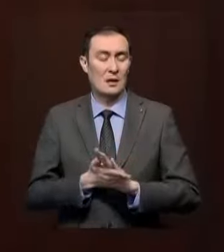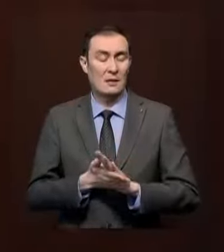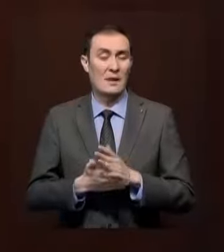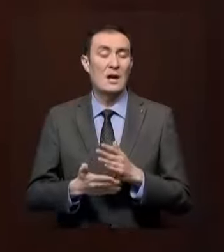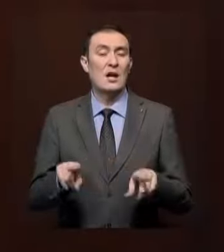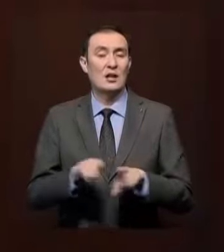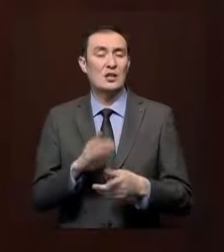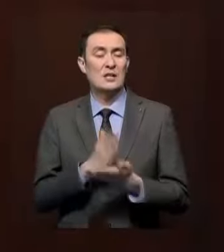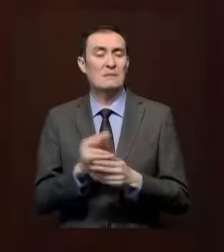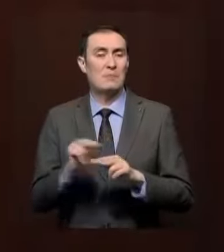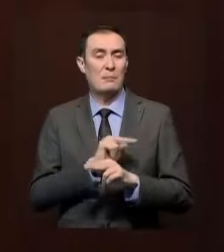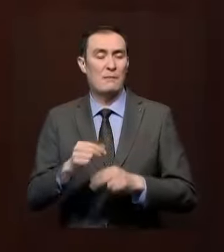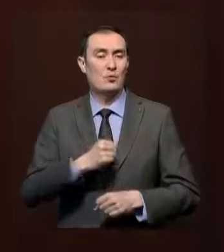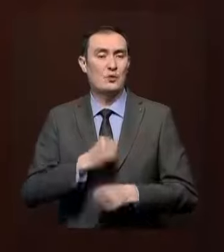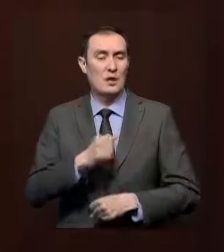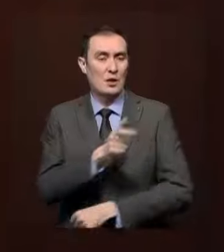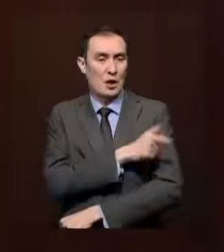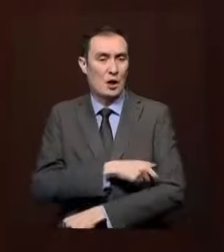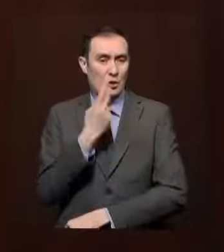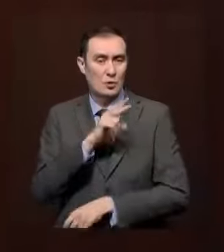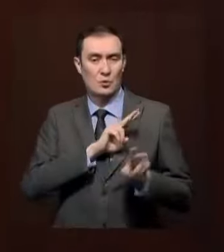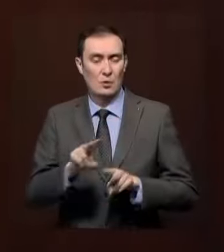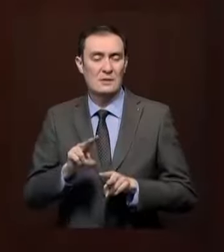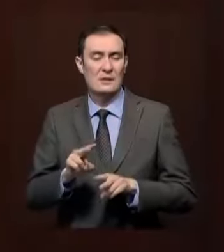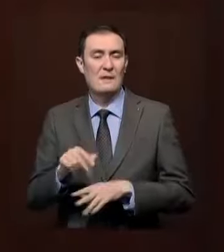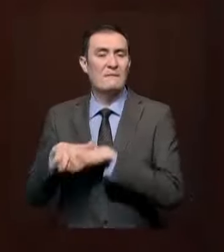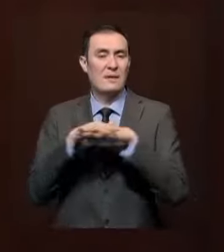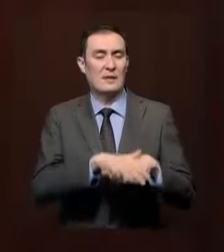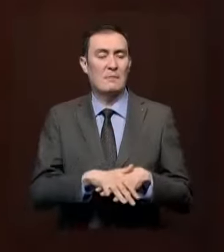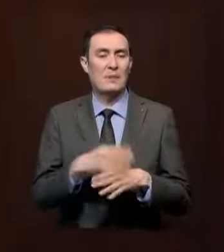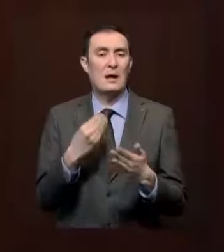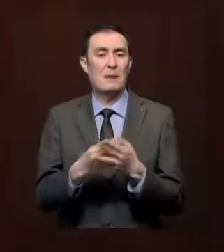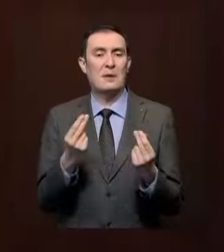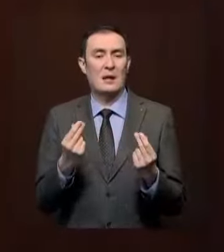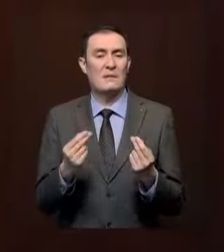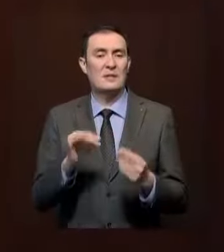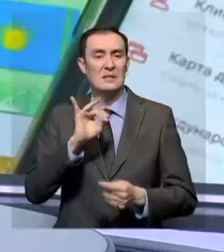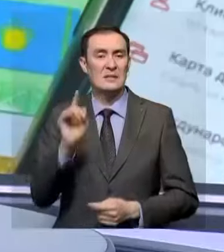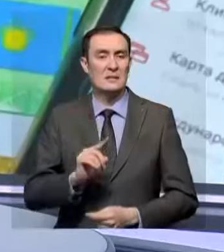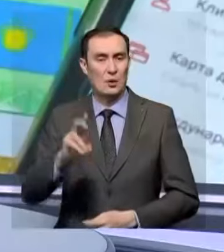также поправки, призванные усилить контроль над выводом капитала из страны.